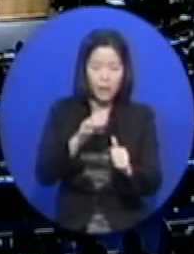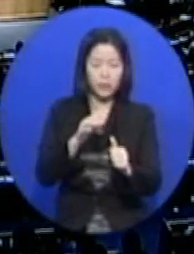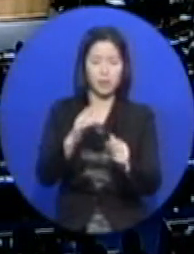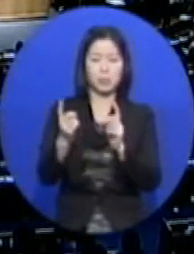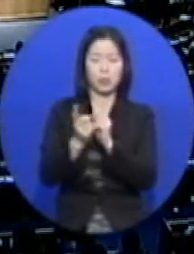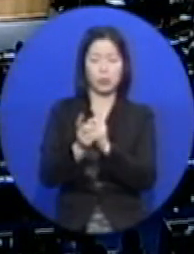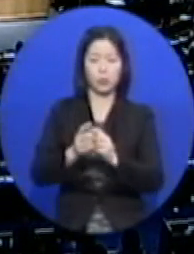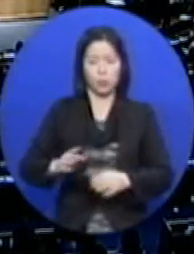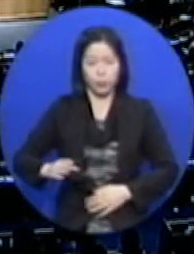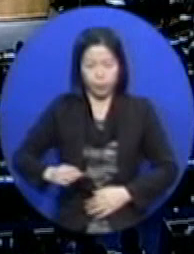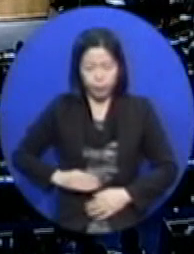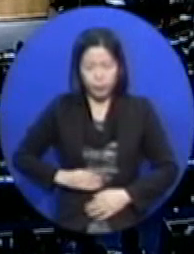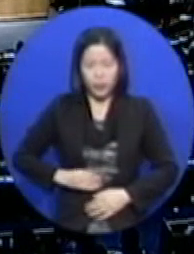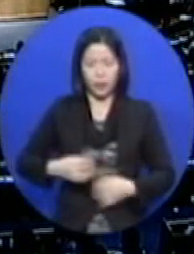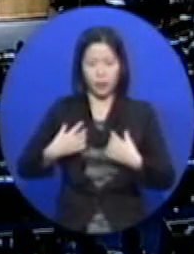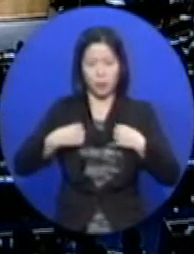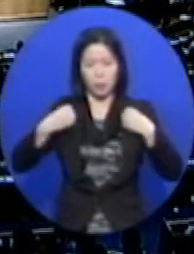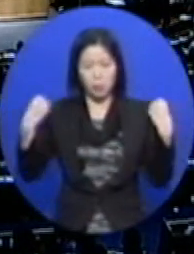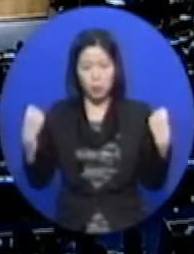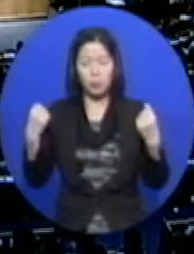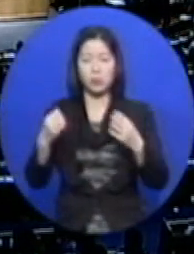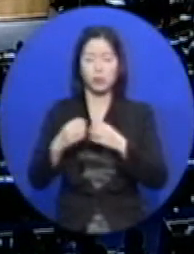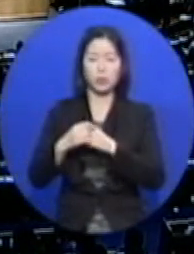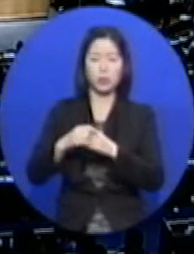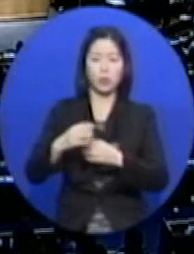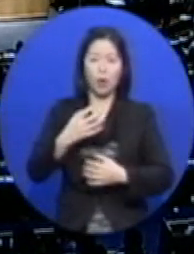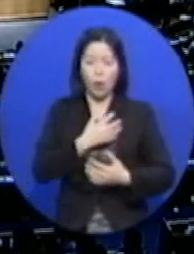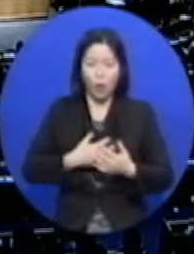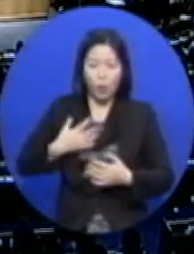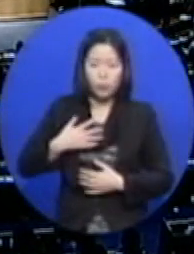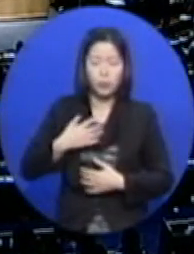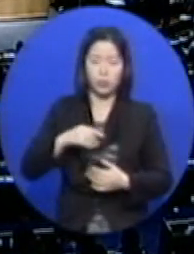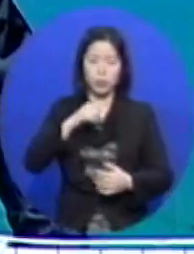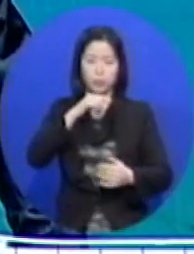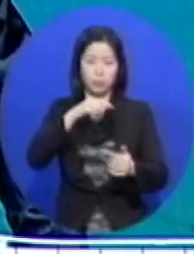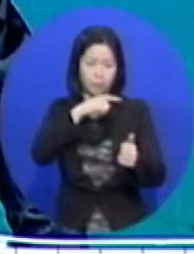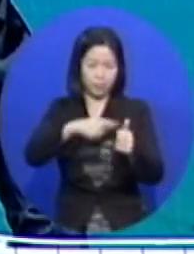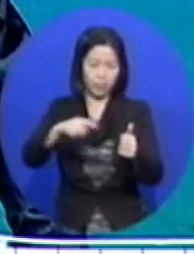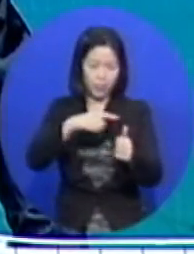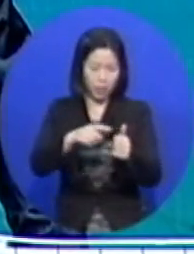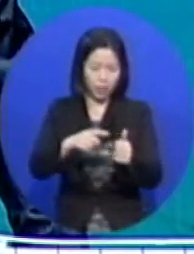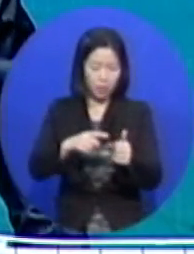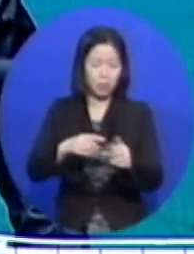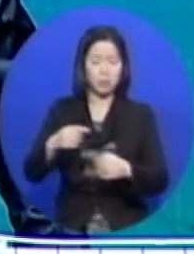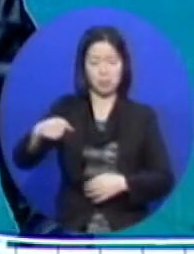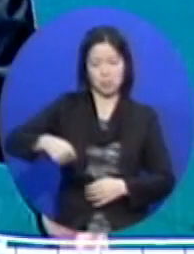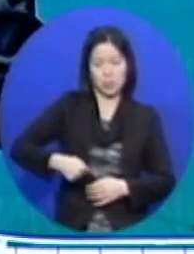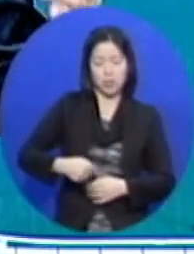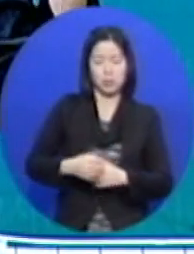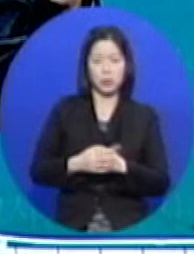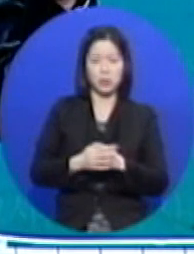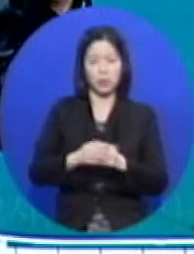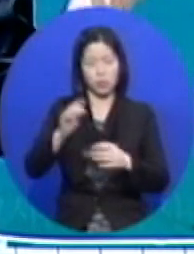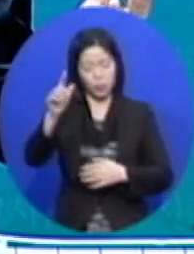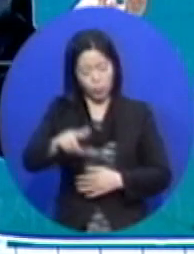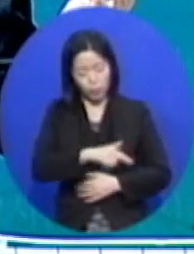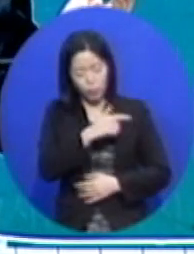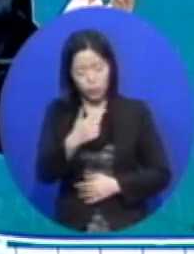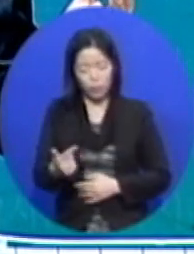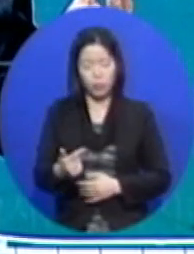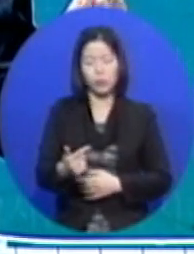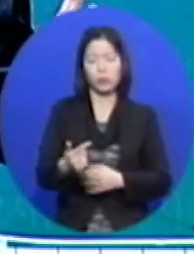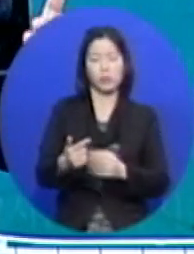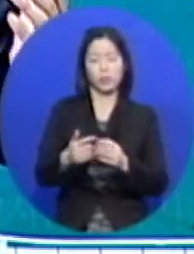굶주리고 헐벗고 위협을 당하고 카레 맞으면서 조언 1 주를 위하여 죽임을